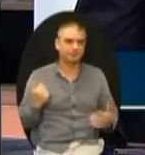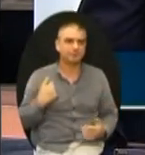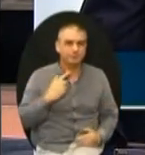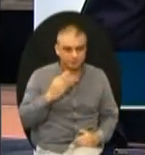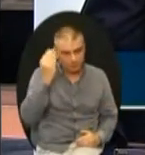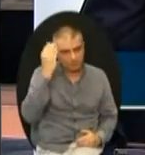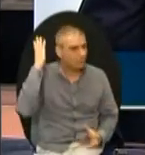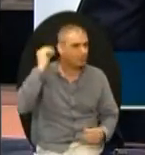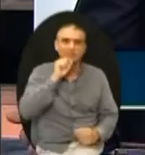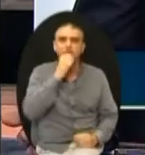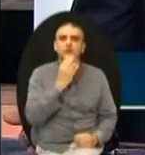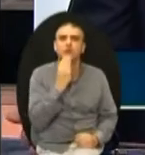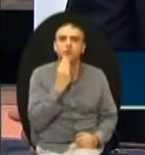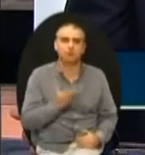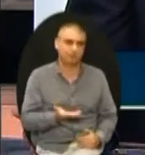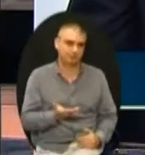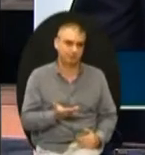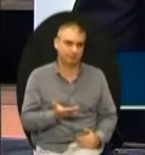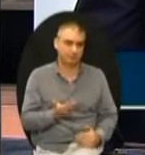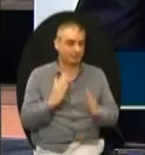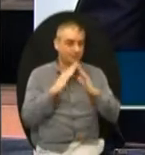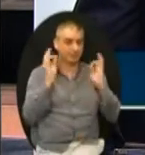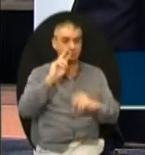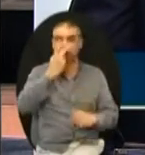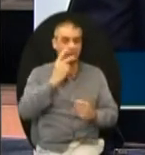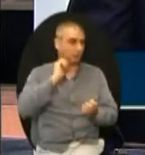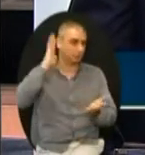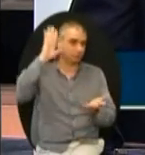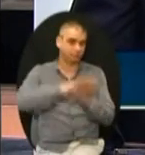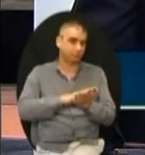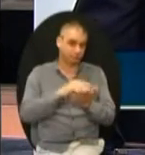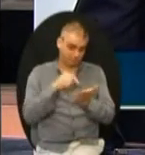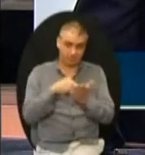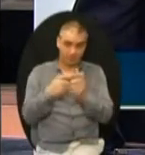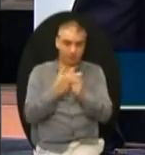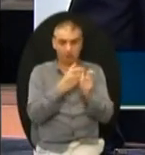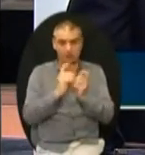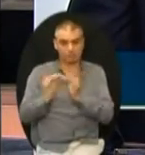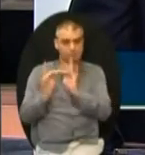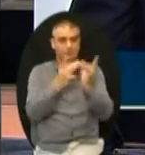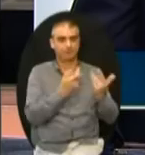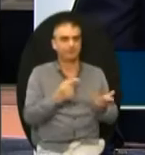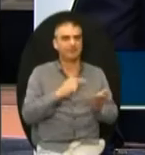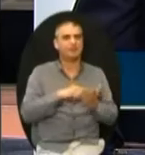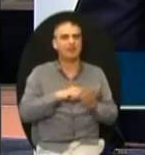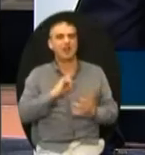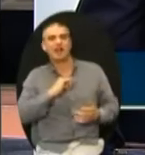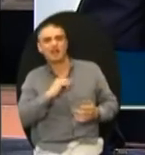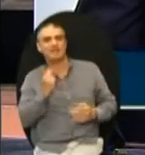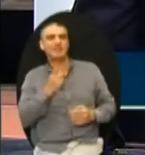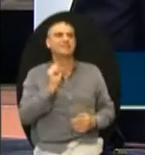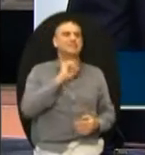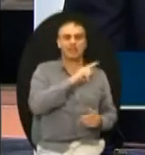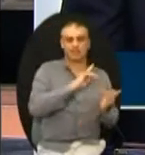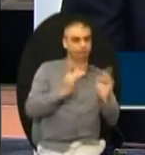יכולים ללמוד מההיסטוריה היהודית. תשמע, הבית השני נחרב בגלל פלגים כאלה, בגלל קנאים